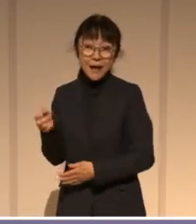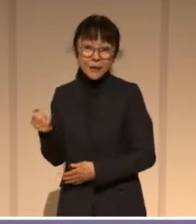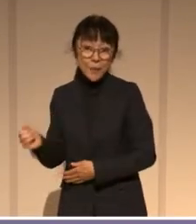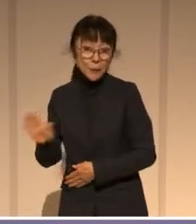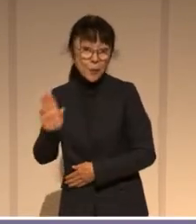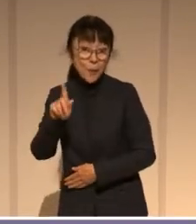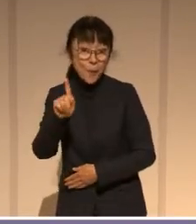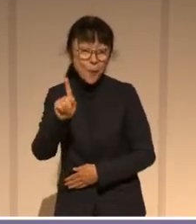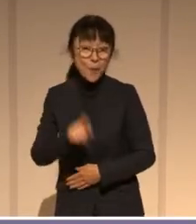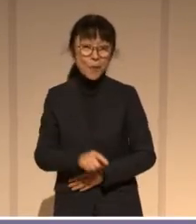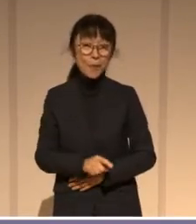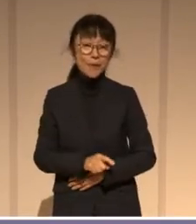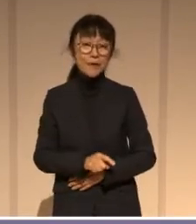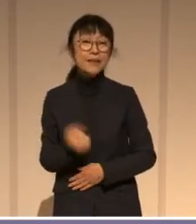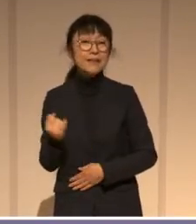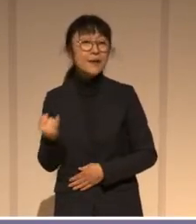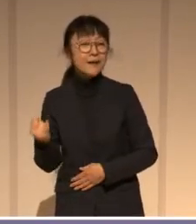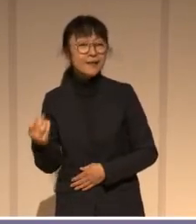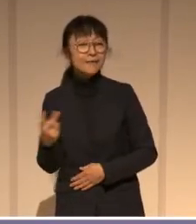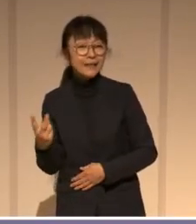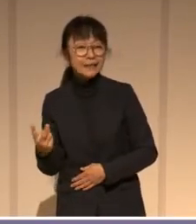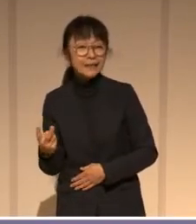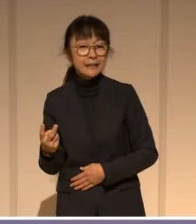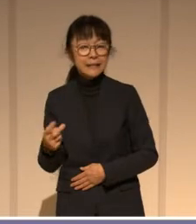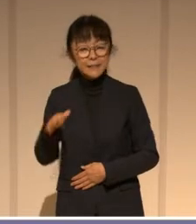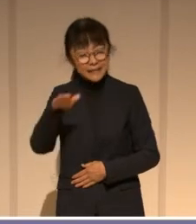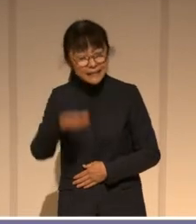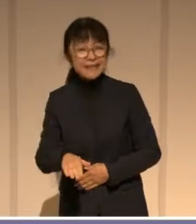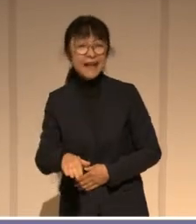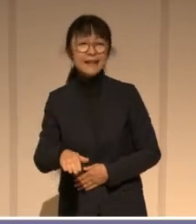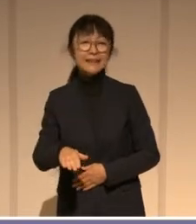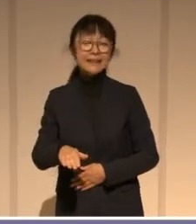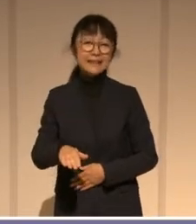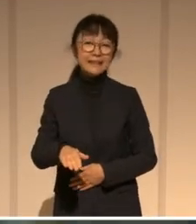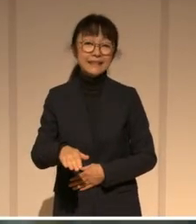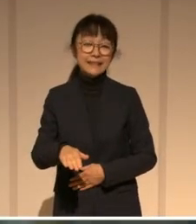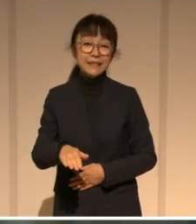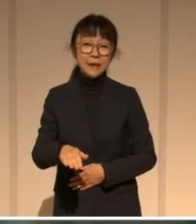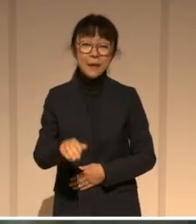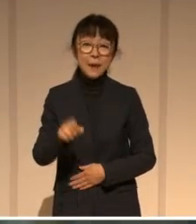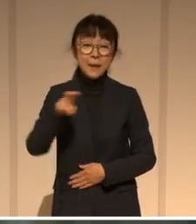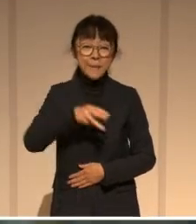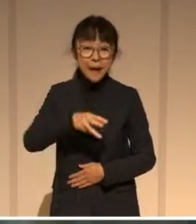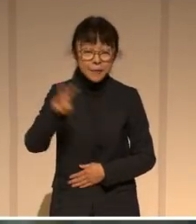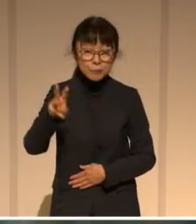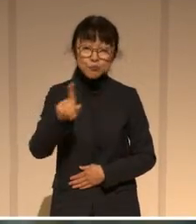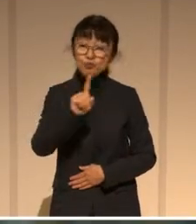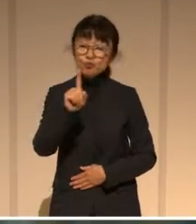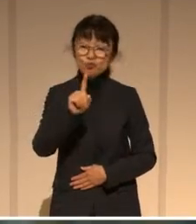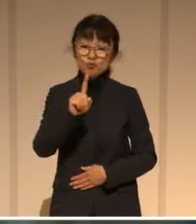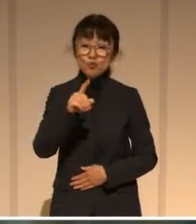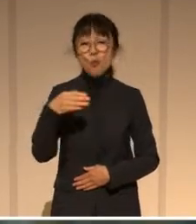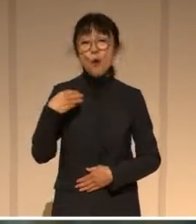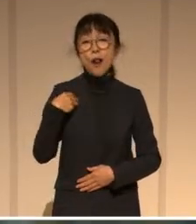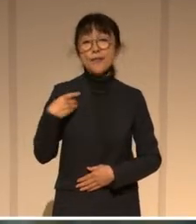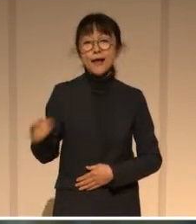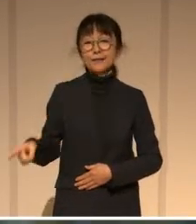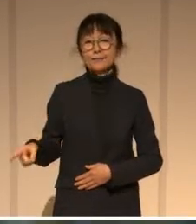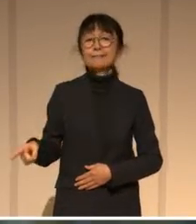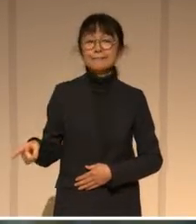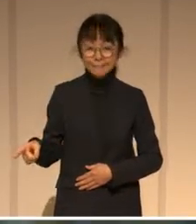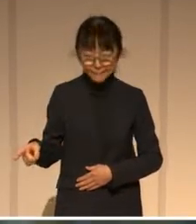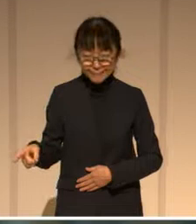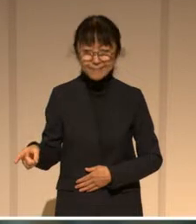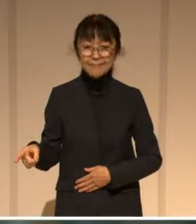ねもなくその妹たちはやっぱりまだ小さいのでのパーリンピークというものが淡いよくわかっていない